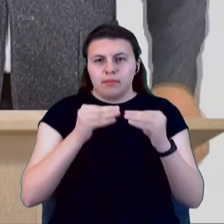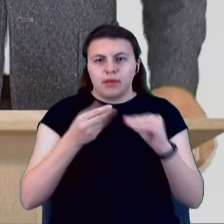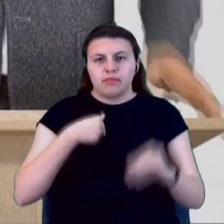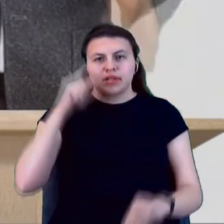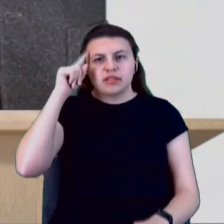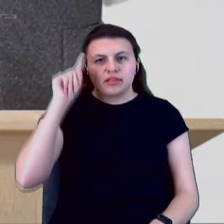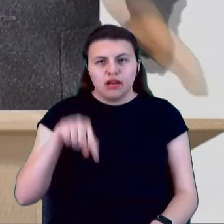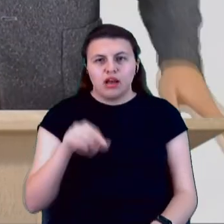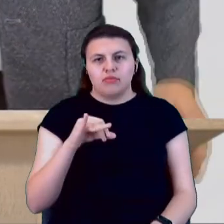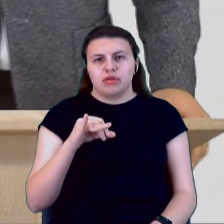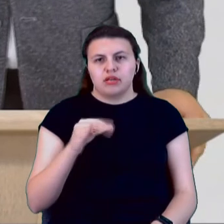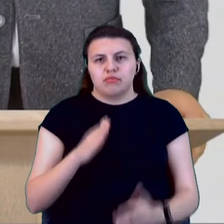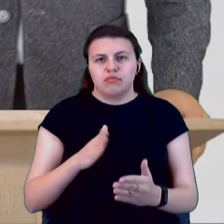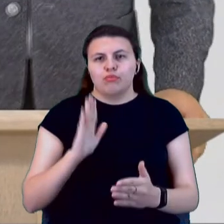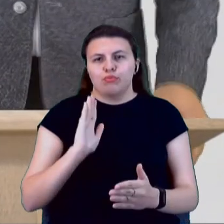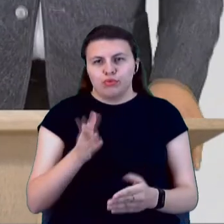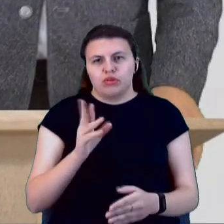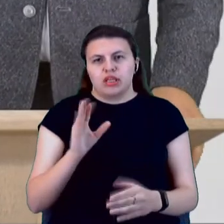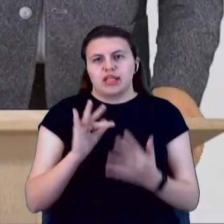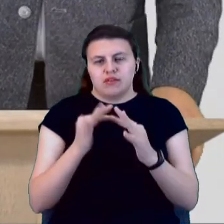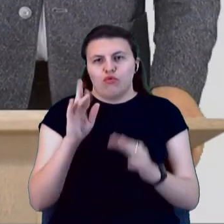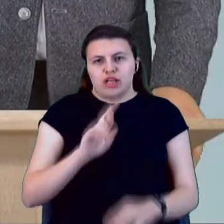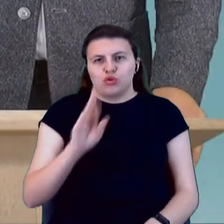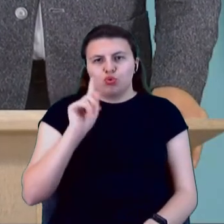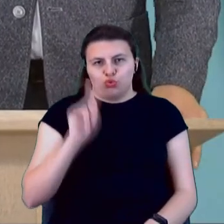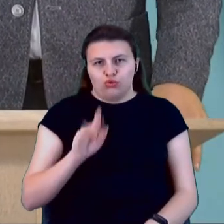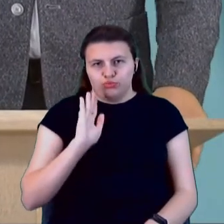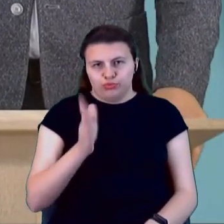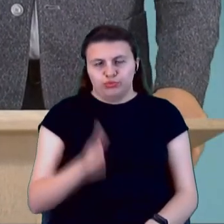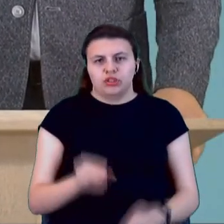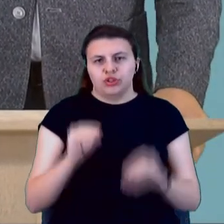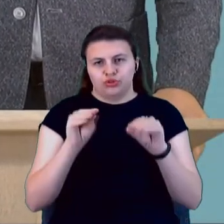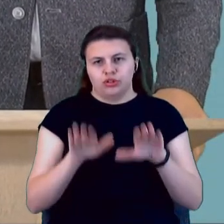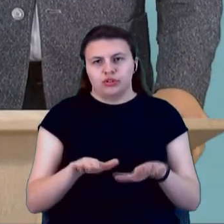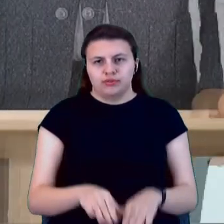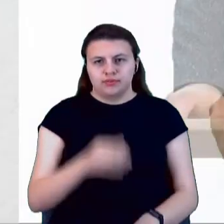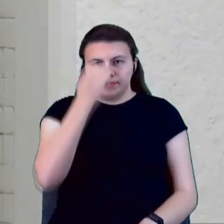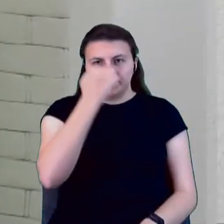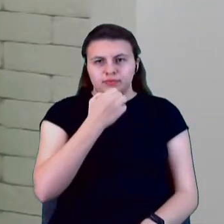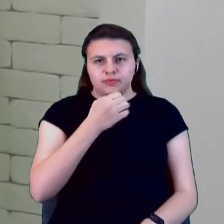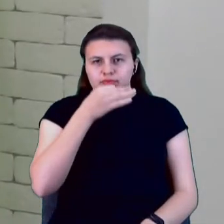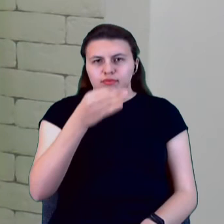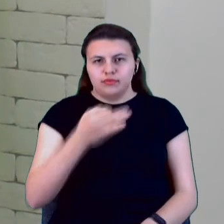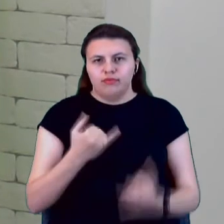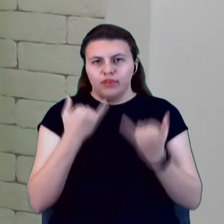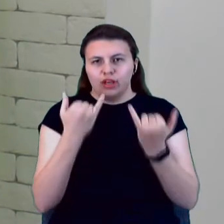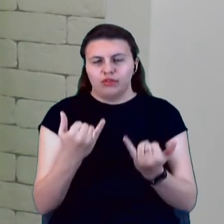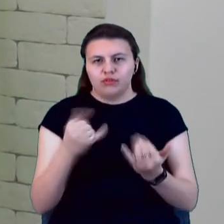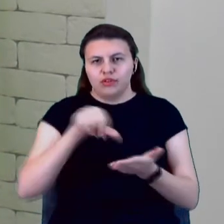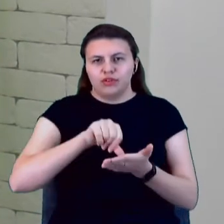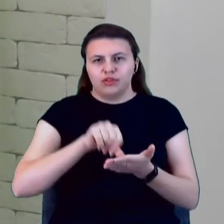их решения, в том числе и на совхоз Ясногоровский. Дякую вам за відповідь. Що, шановні кандидати, ми підійшли до